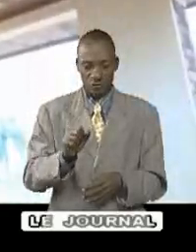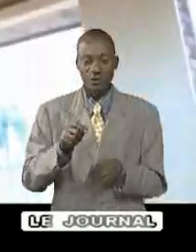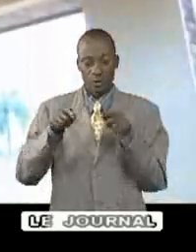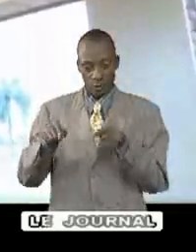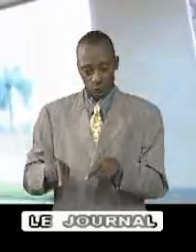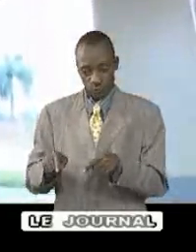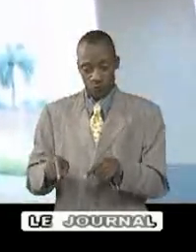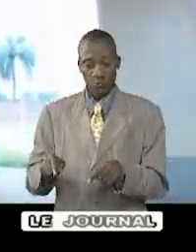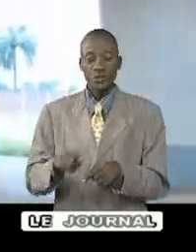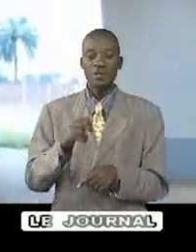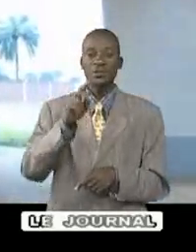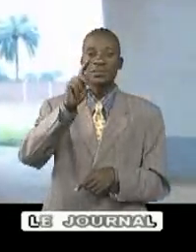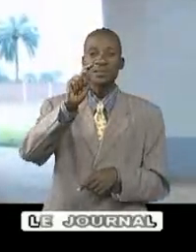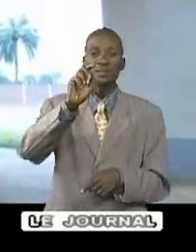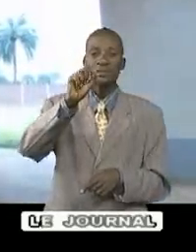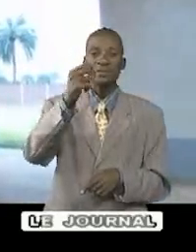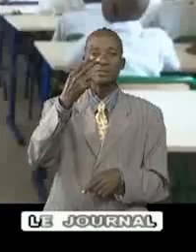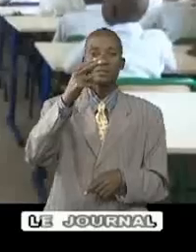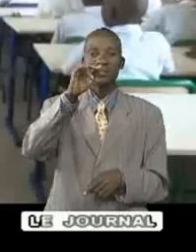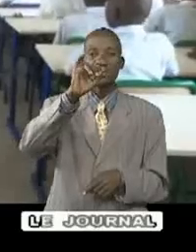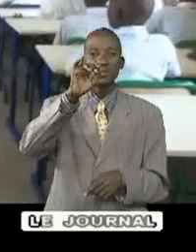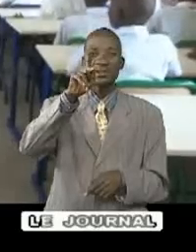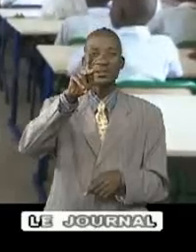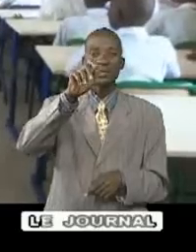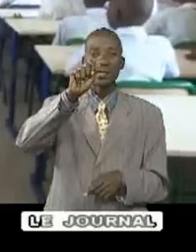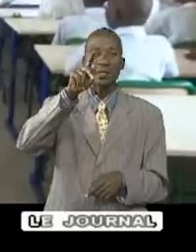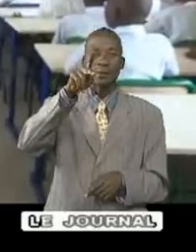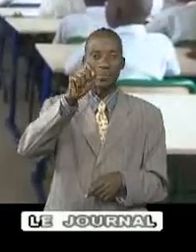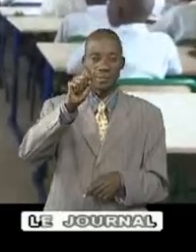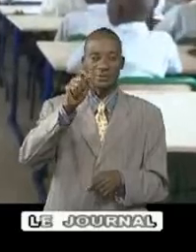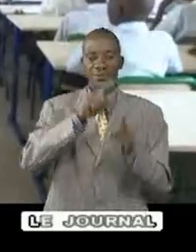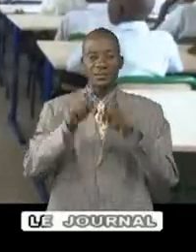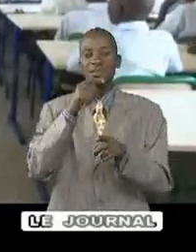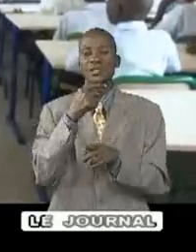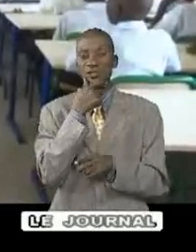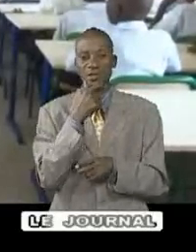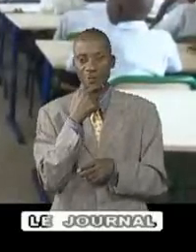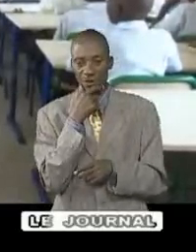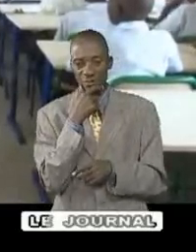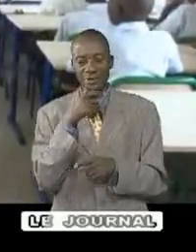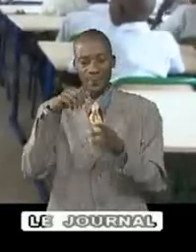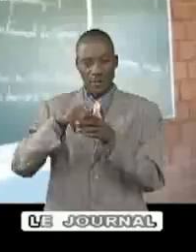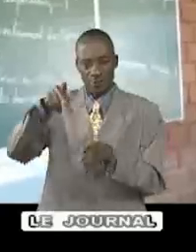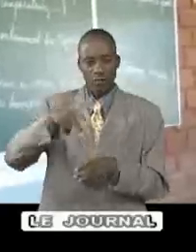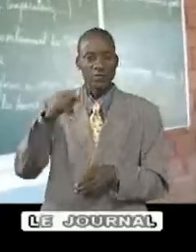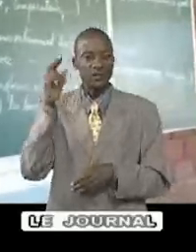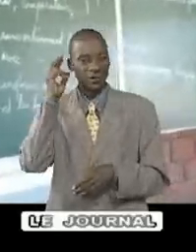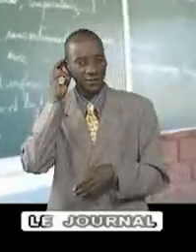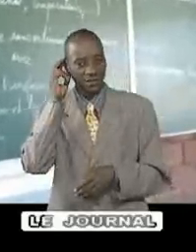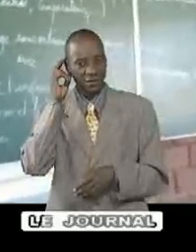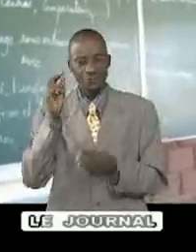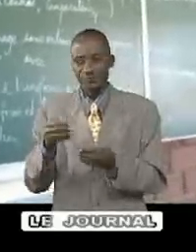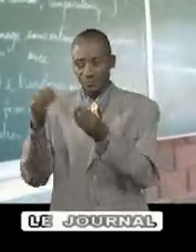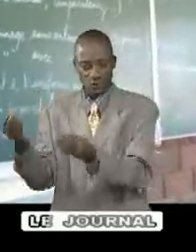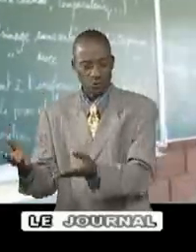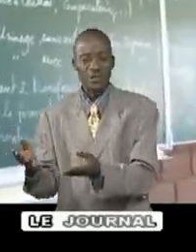Tshikapa d'accéder à cette école accueillant toutes les fonctions classiques avec l'ambition de produire